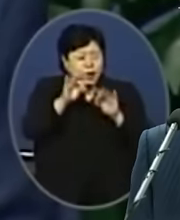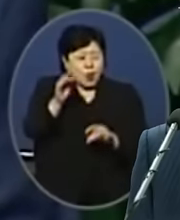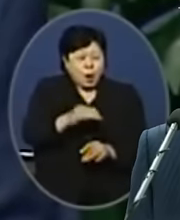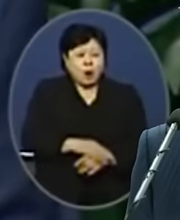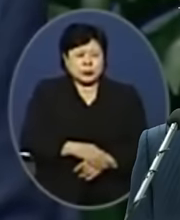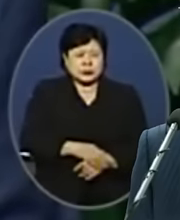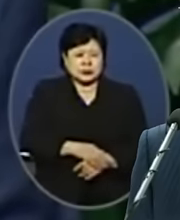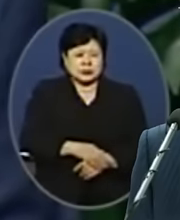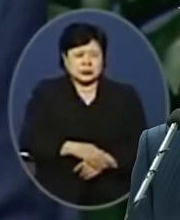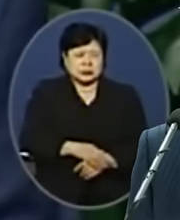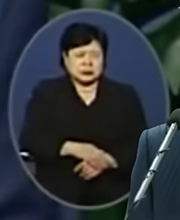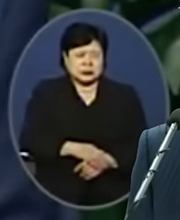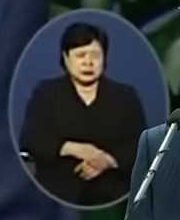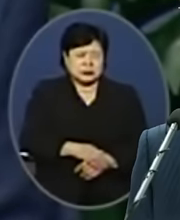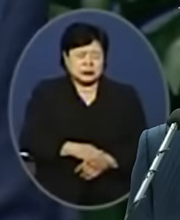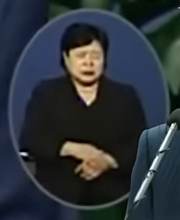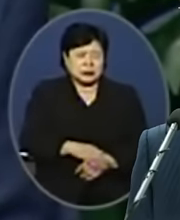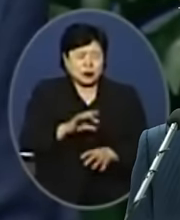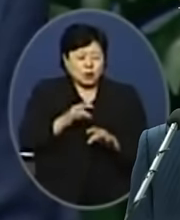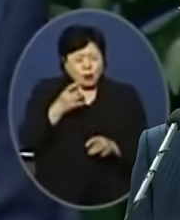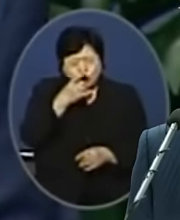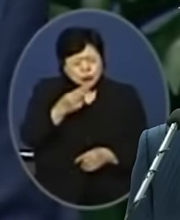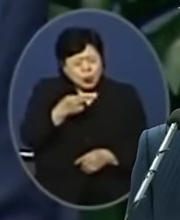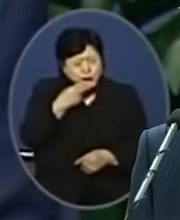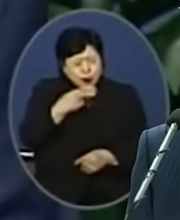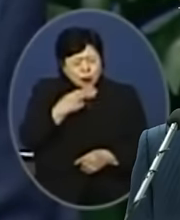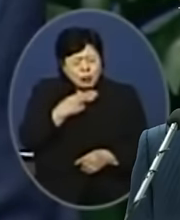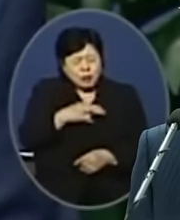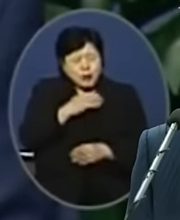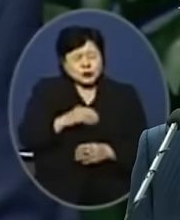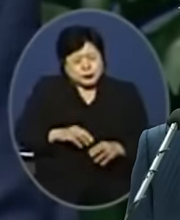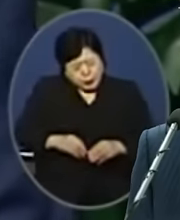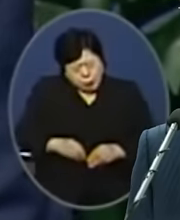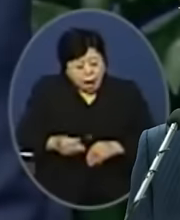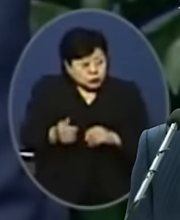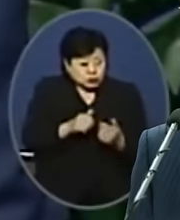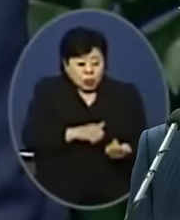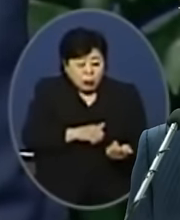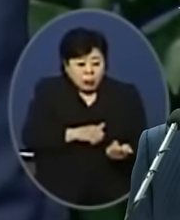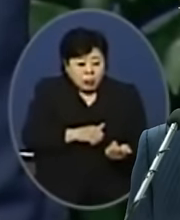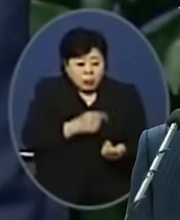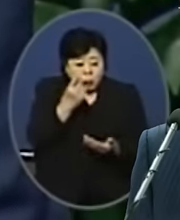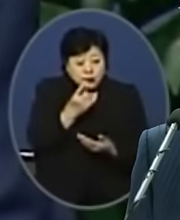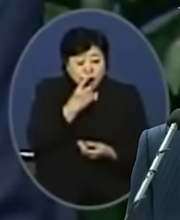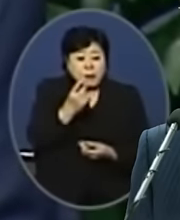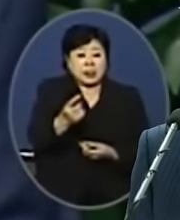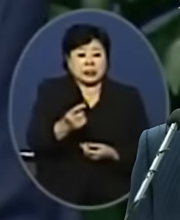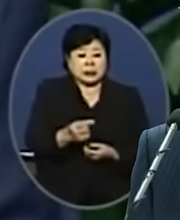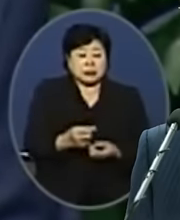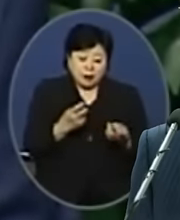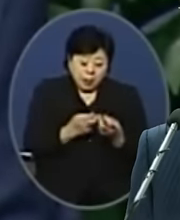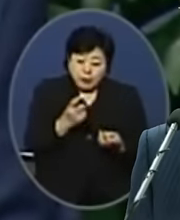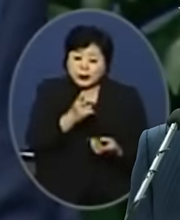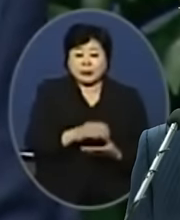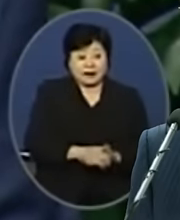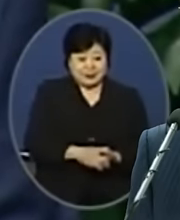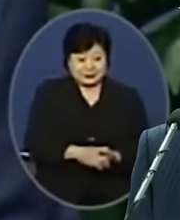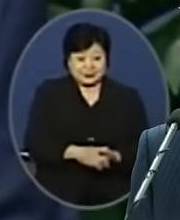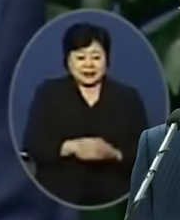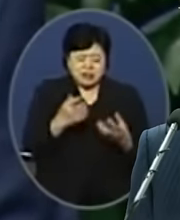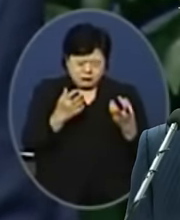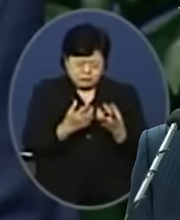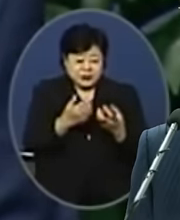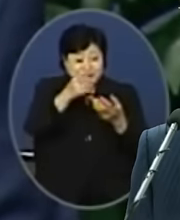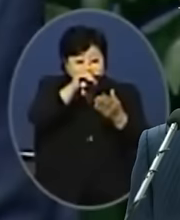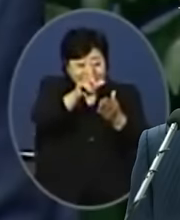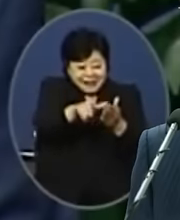온데간데 없고 풍년은 온데간데 없고 국민들 전체가 굶주려 죽을 것입니다. 그럼 어떻게 하냐. 풍년이